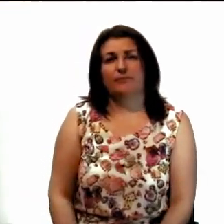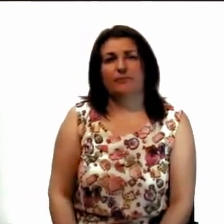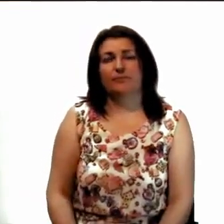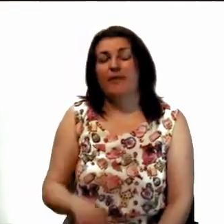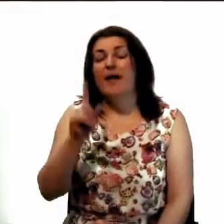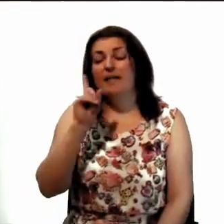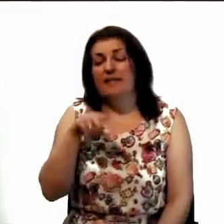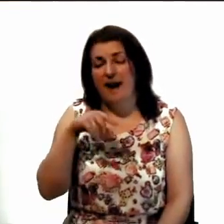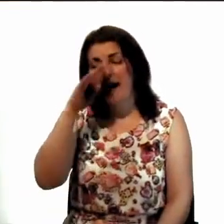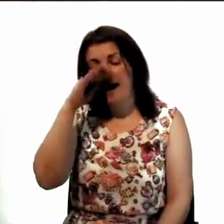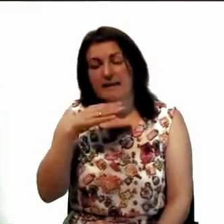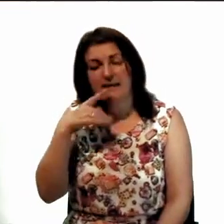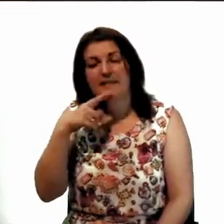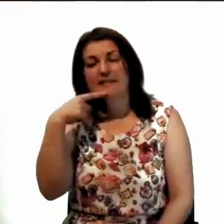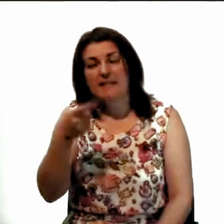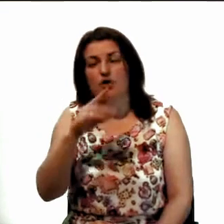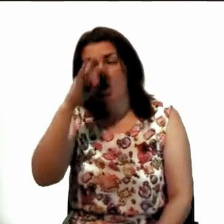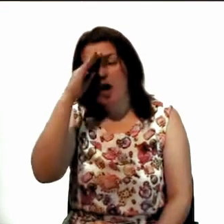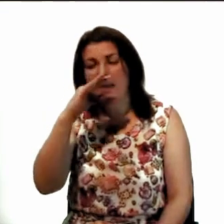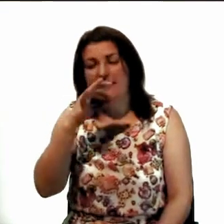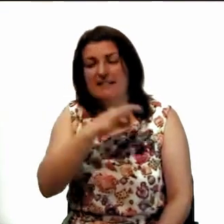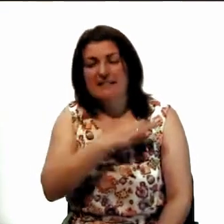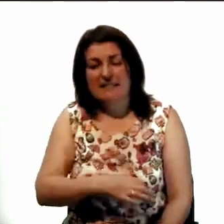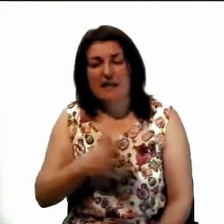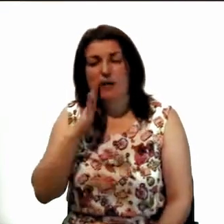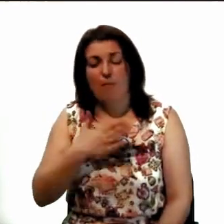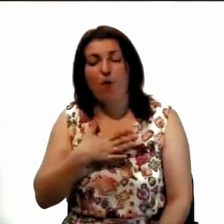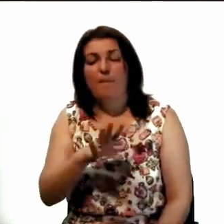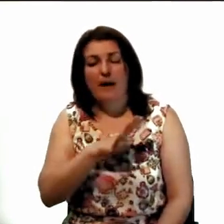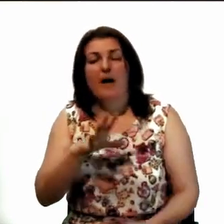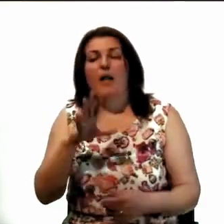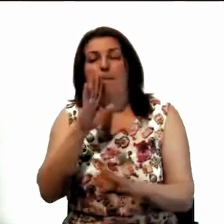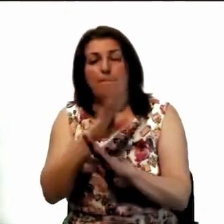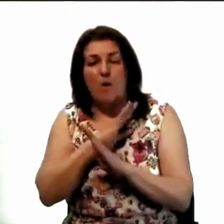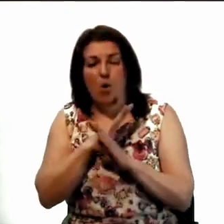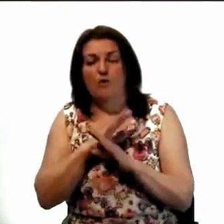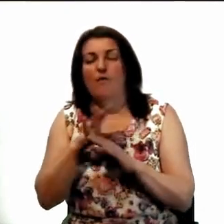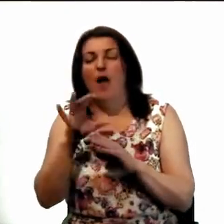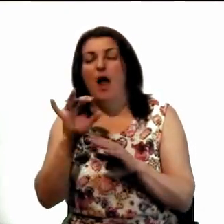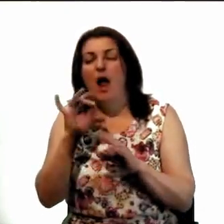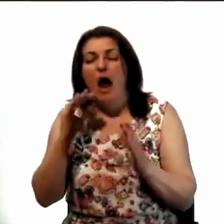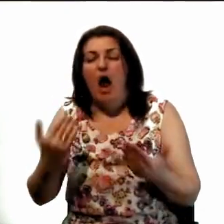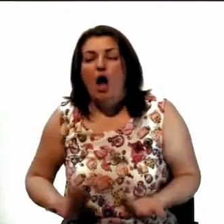Так отец сказал, что сын мой был мертв, я жил, пропадал и нашелся.